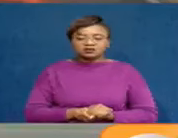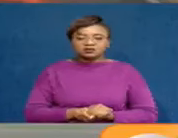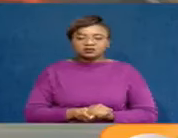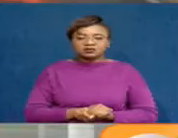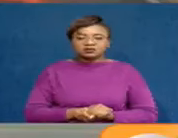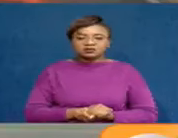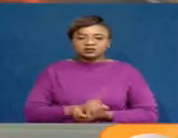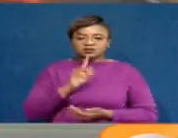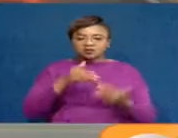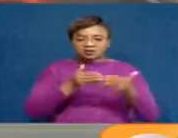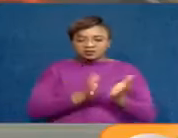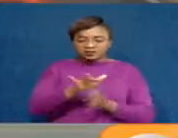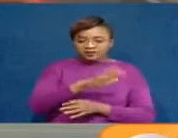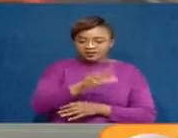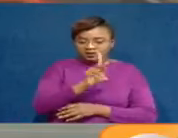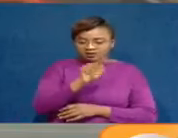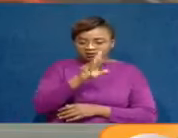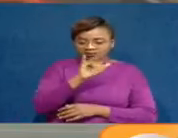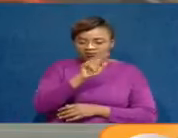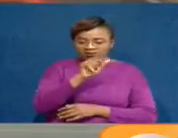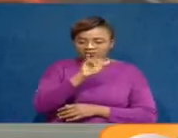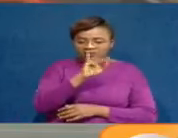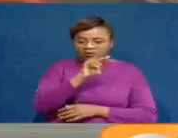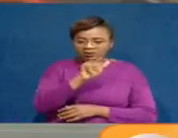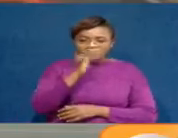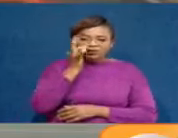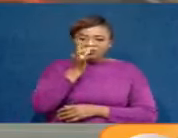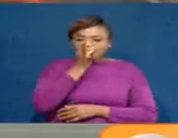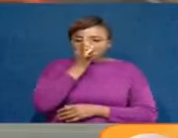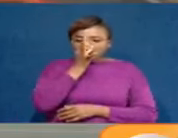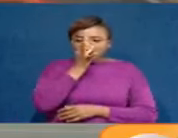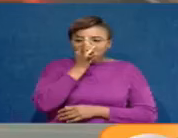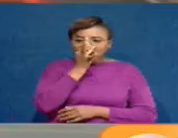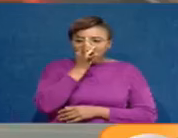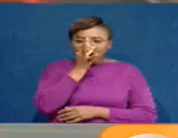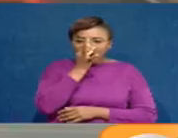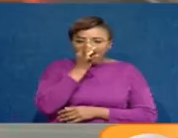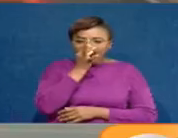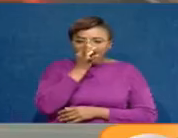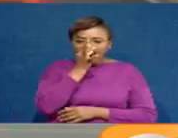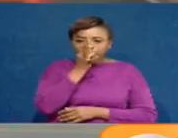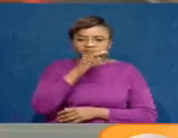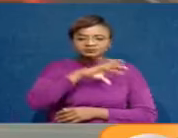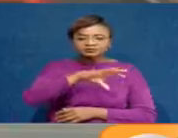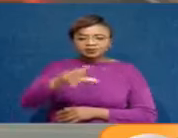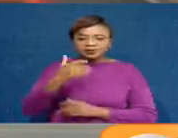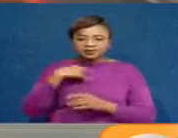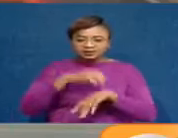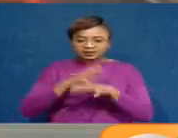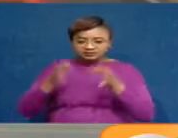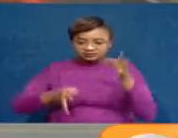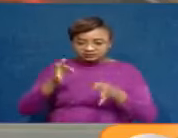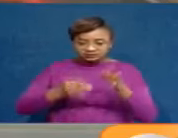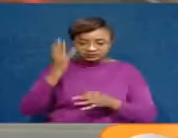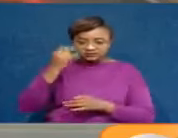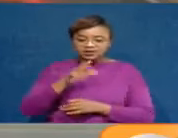Familia moja mjini Karatina, kaunti ya Nyeri, inalilia haki baada ya mwana wao kupigwa risasi na kujeruhiwa wakati wa maandamano ya Nane